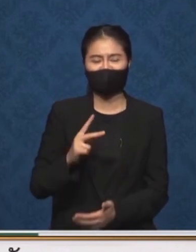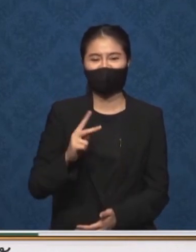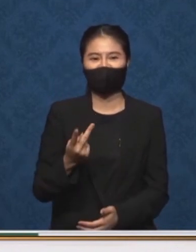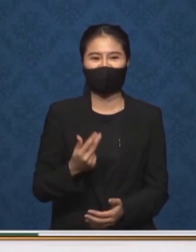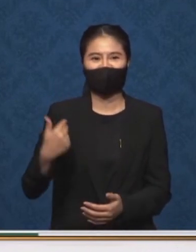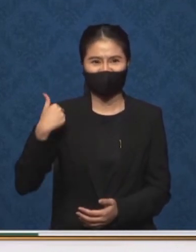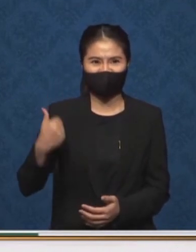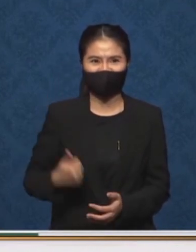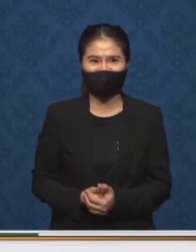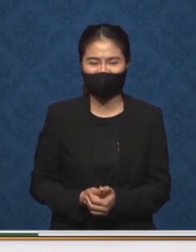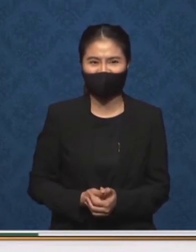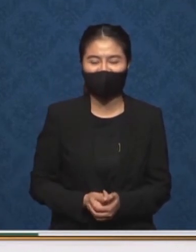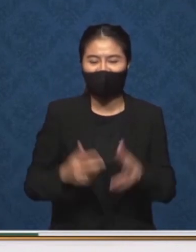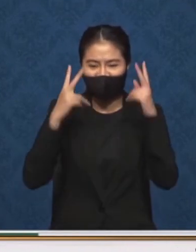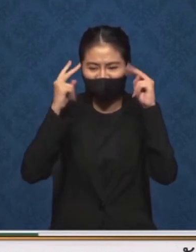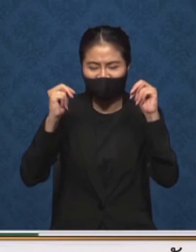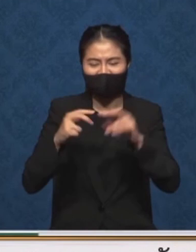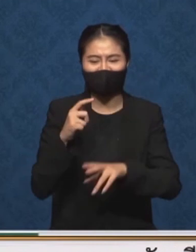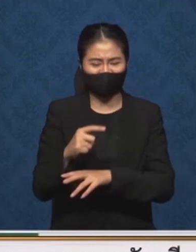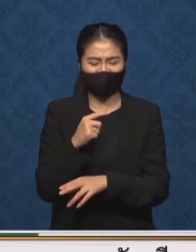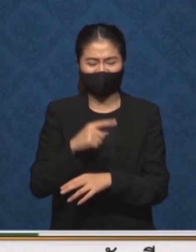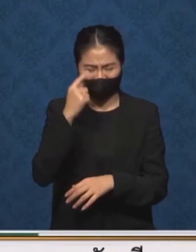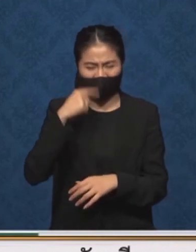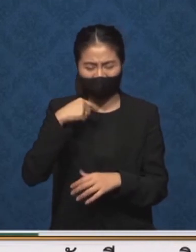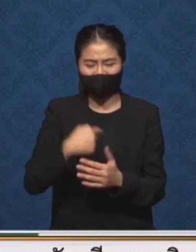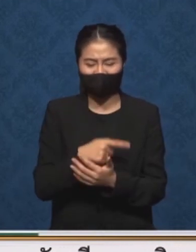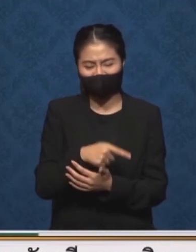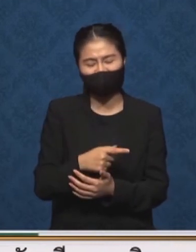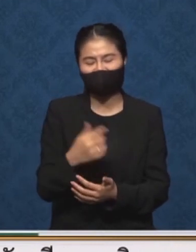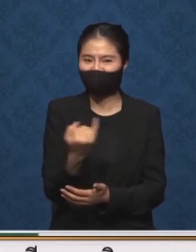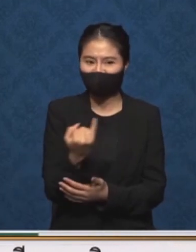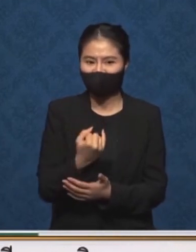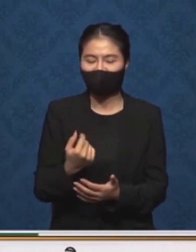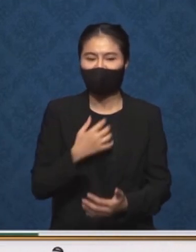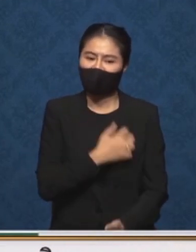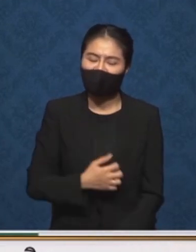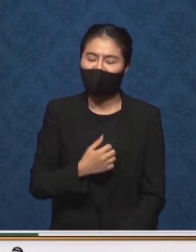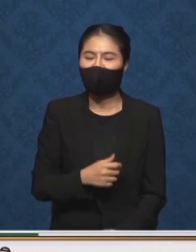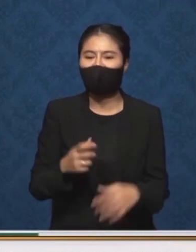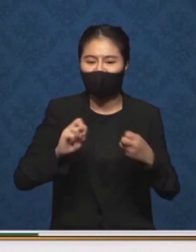อกิงว่า นายกรมิติไยเป็อย่นั้น ในศิกษณก็ยงไม่ยิ้ม